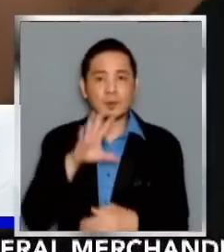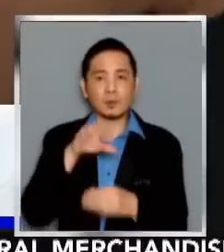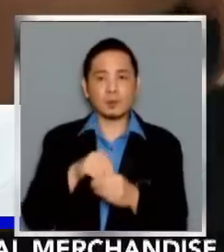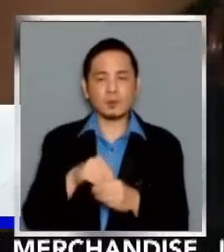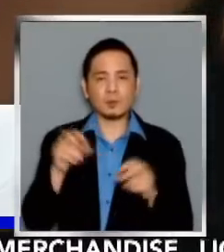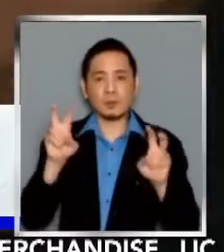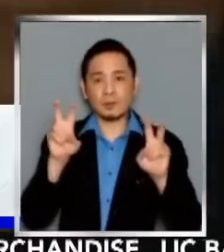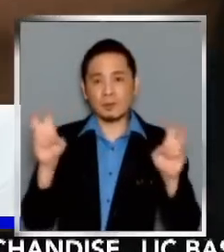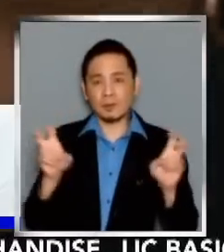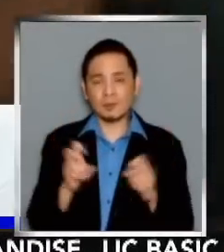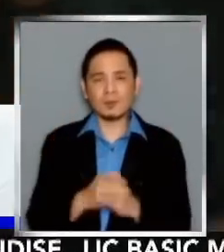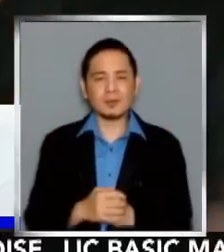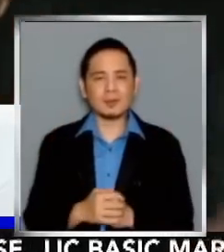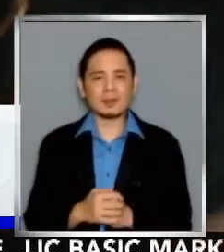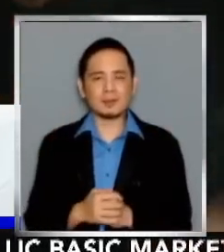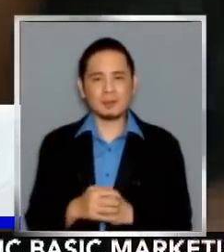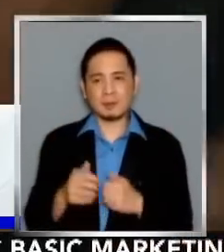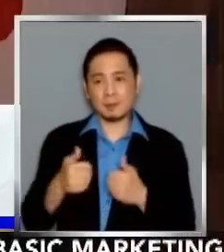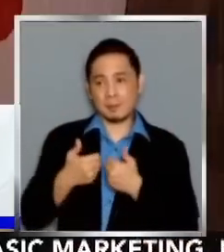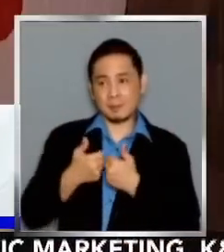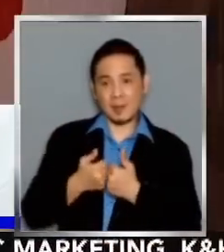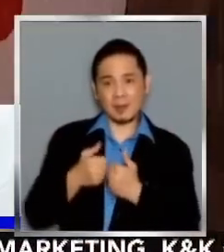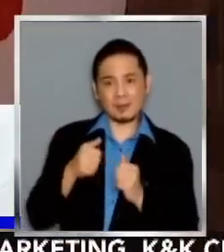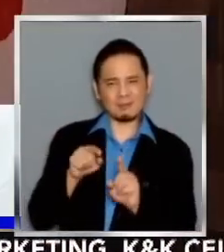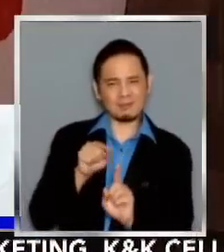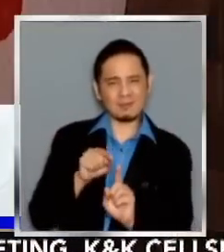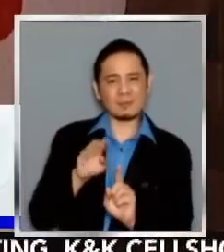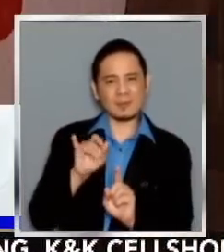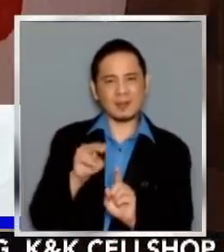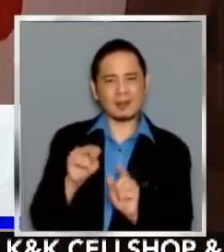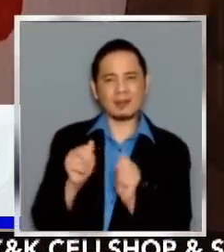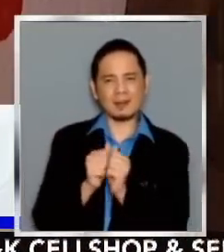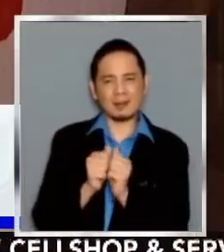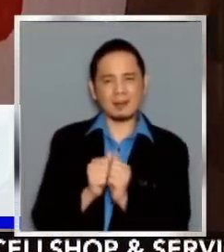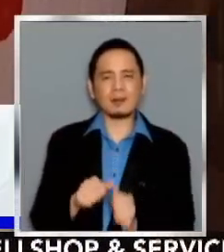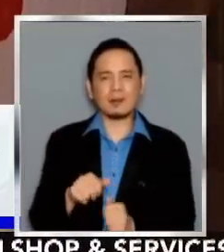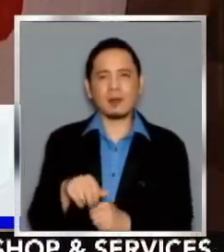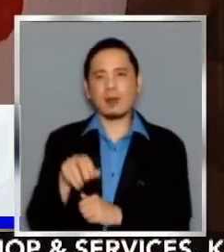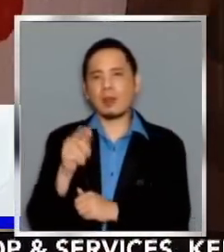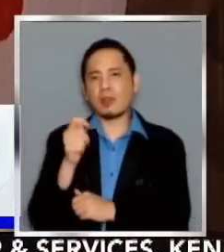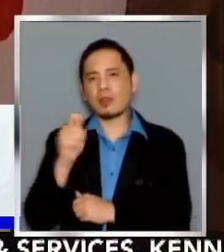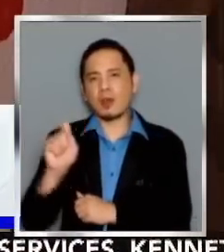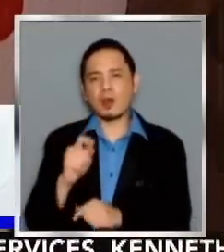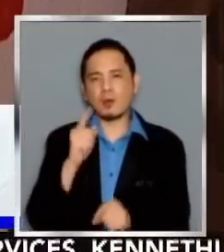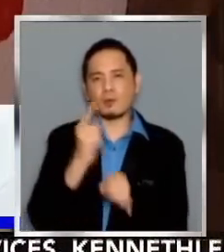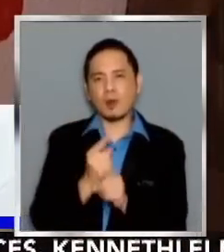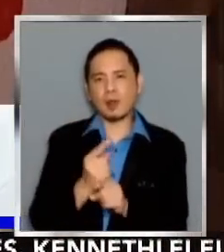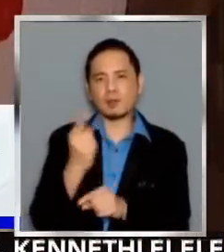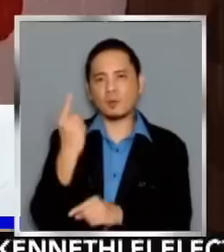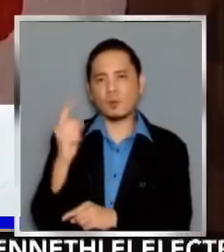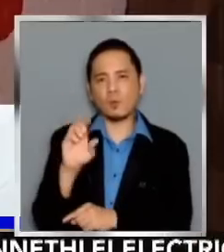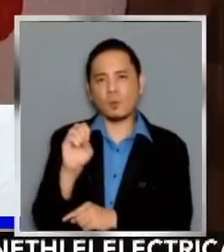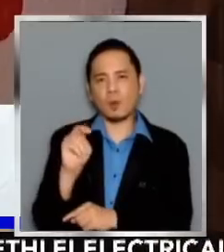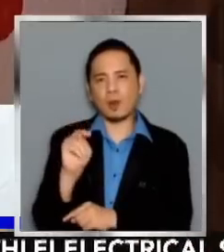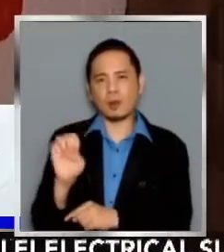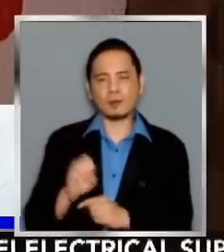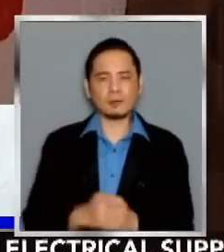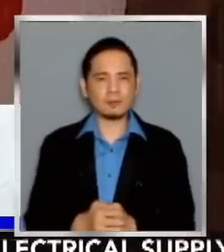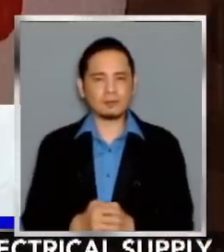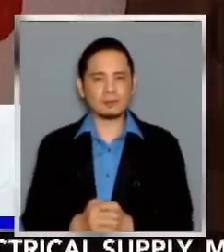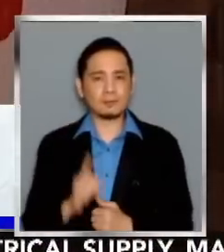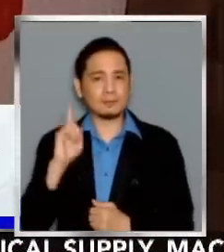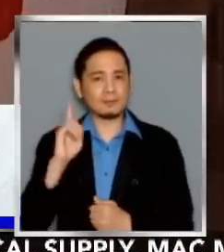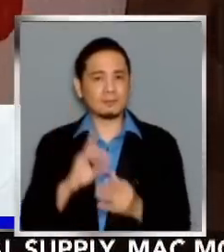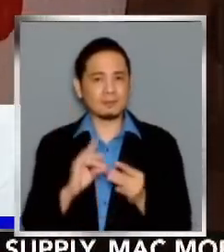ni Bianca, ang The Right One. First project namin together ni Bianca. So, I'm very excited actually na